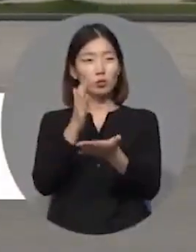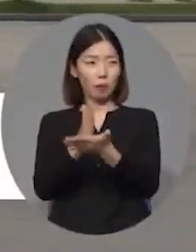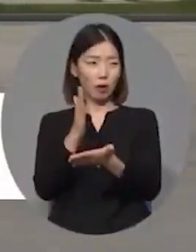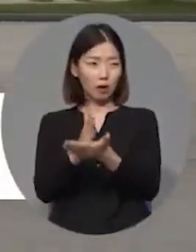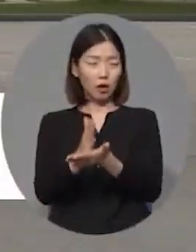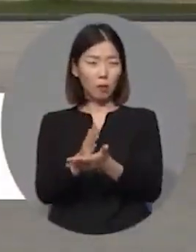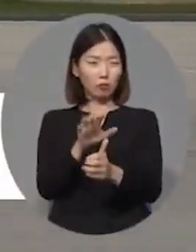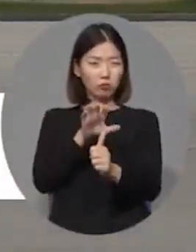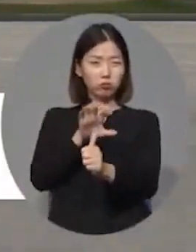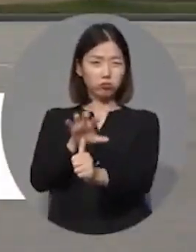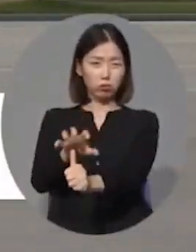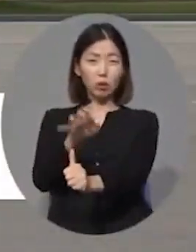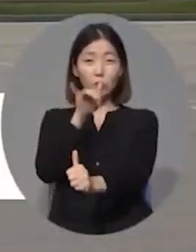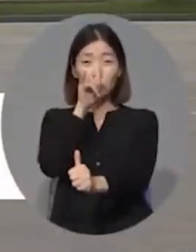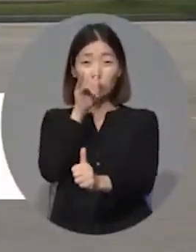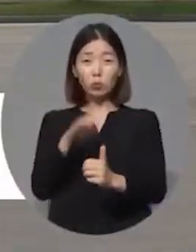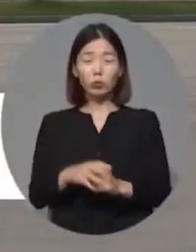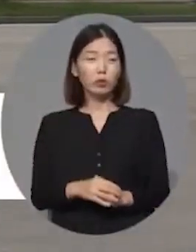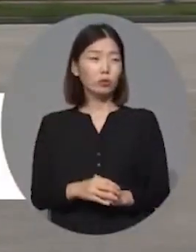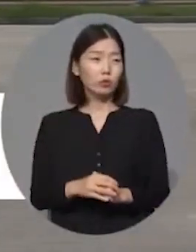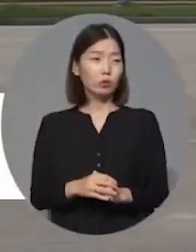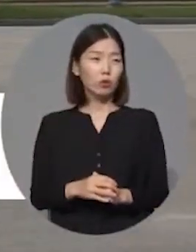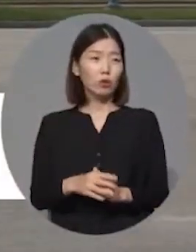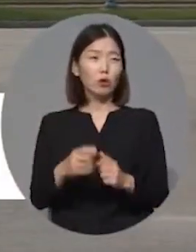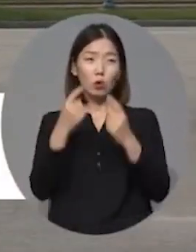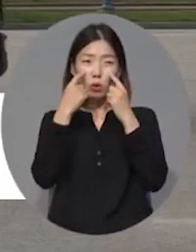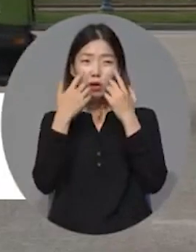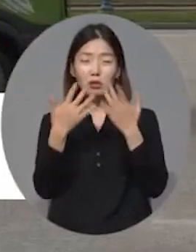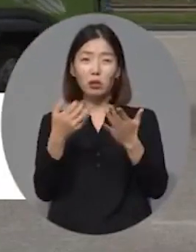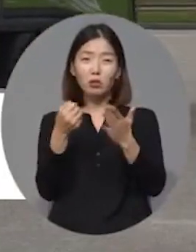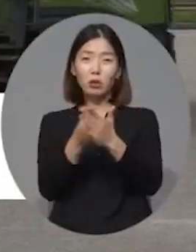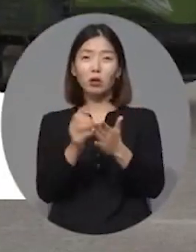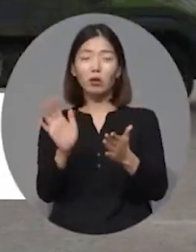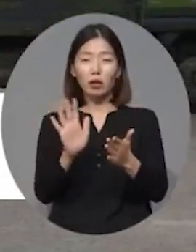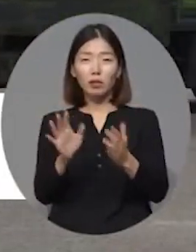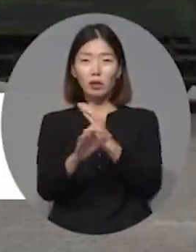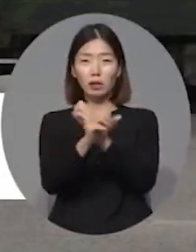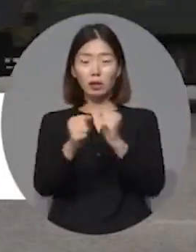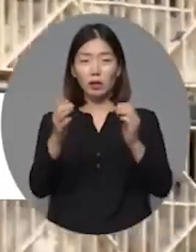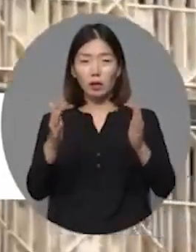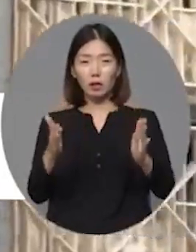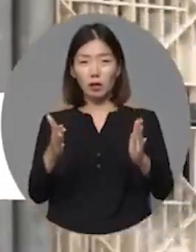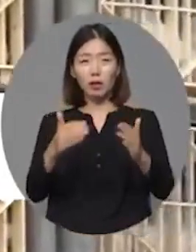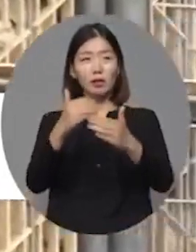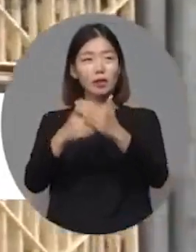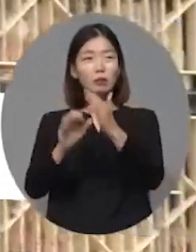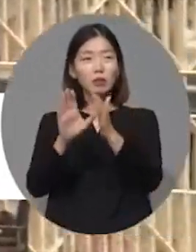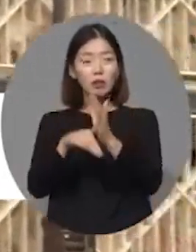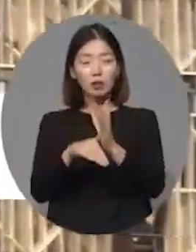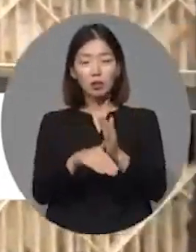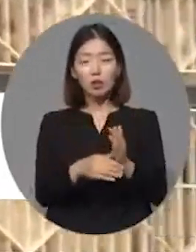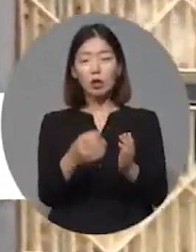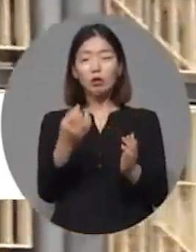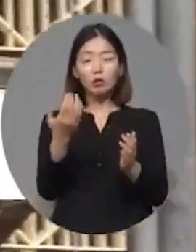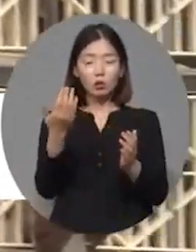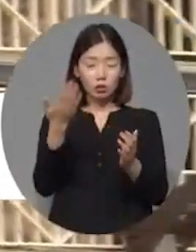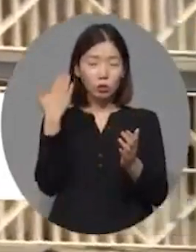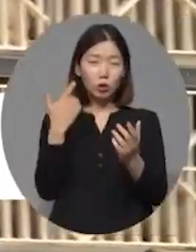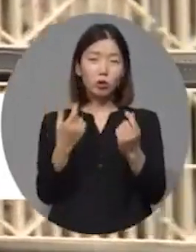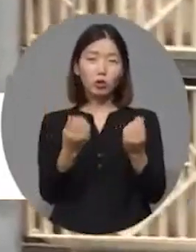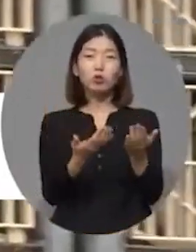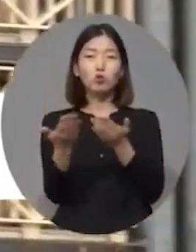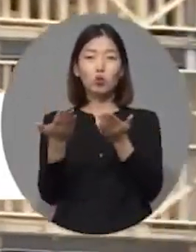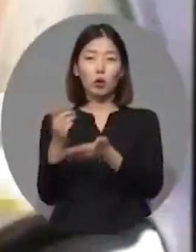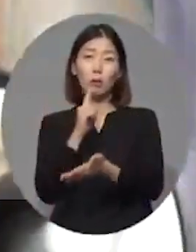뵙고 있고 re 그분이 먹자는 아닌데 4 점 참참 좀 하게끔